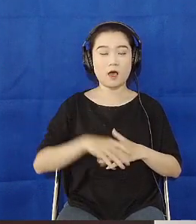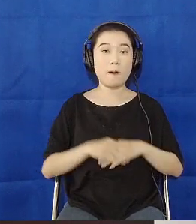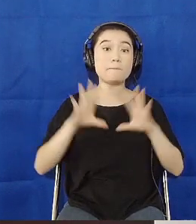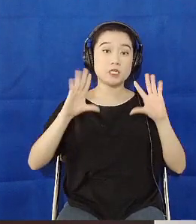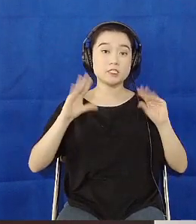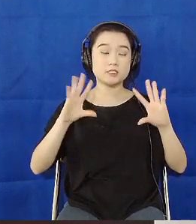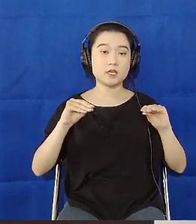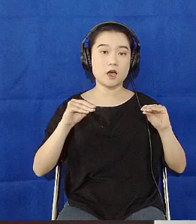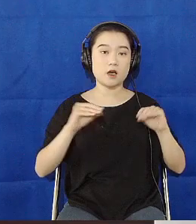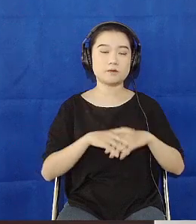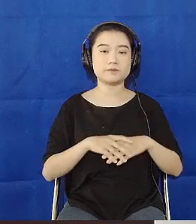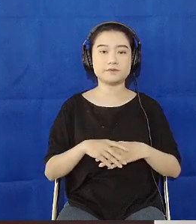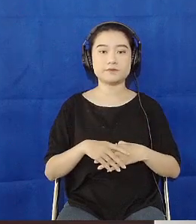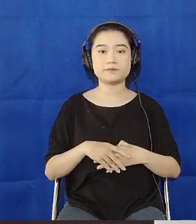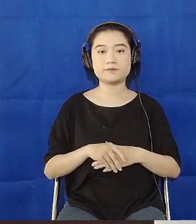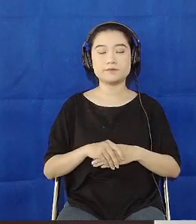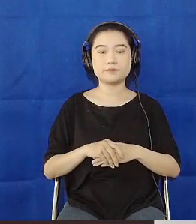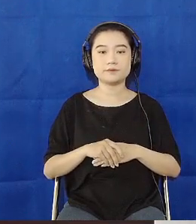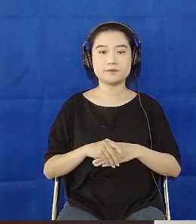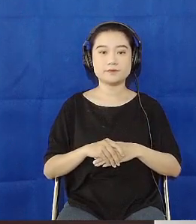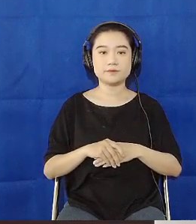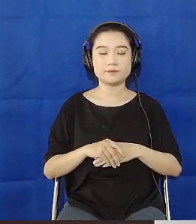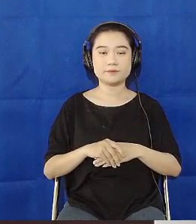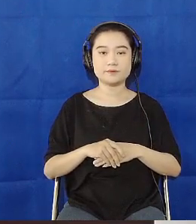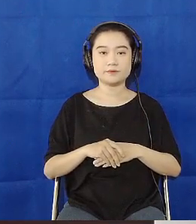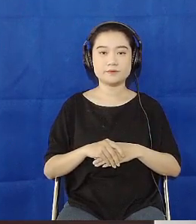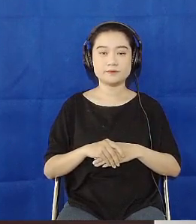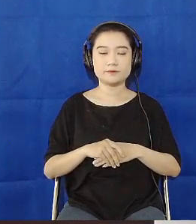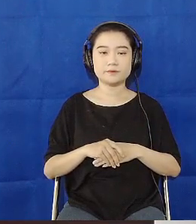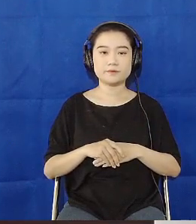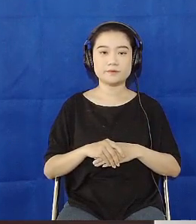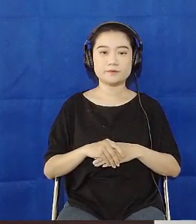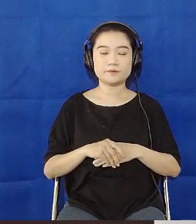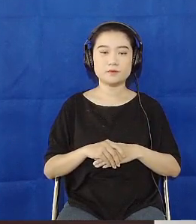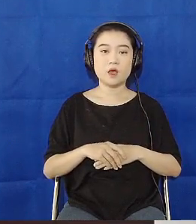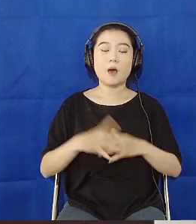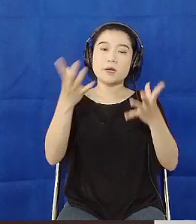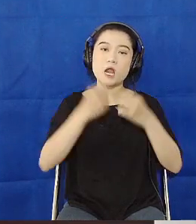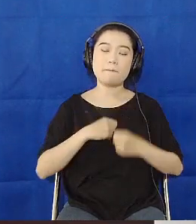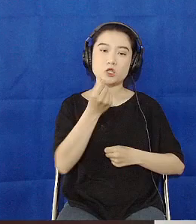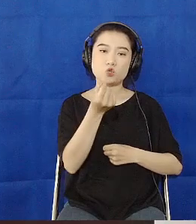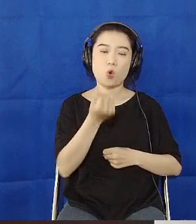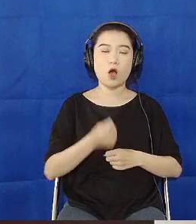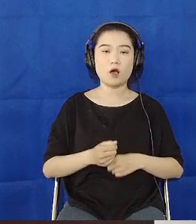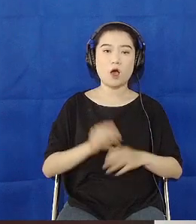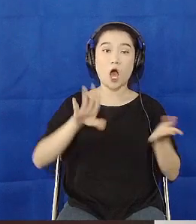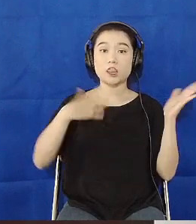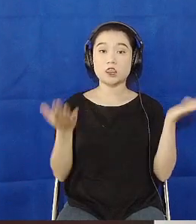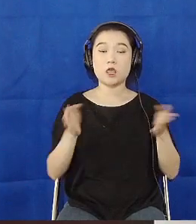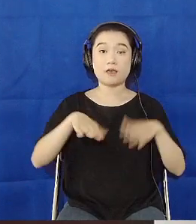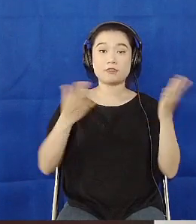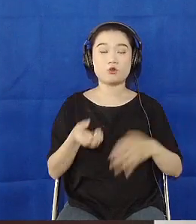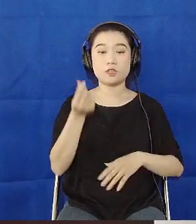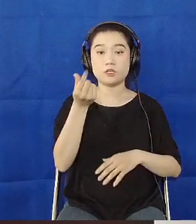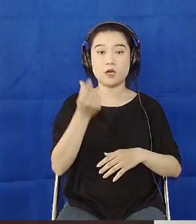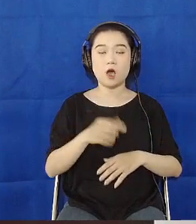bekerja terlepas dari mendapatkan upah atau tidak, orang